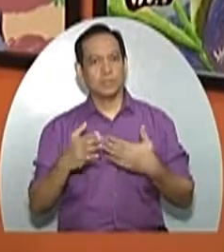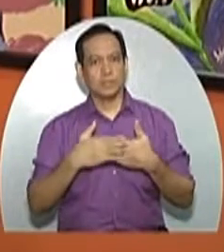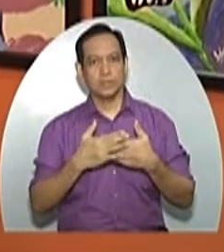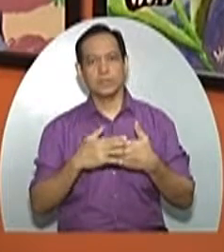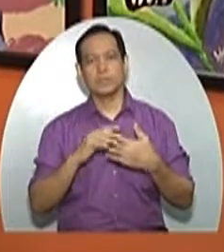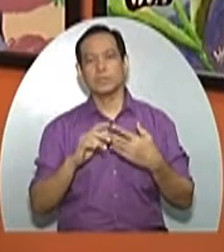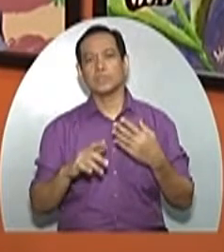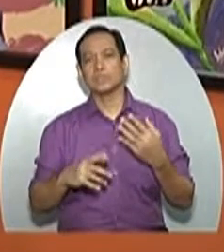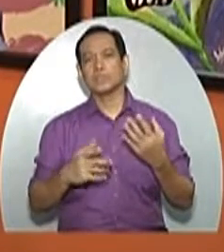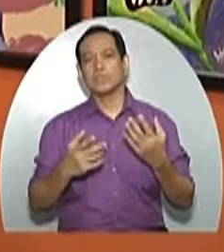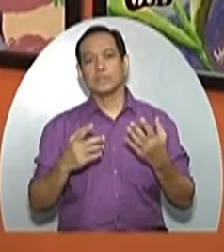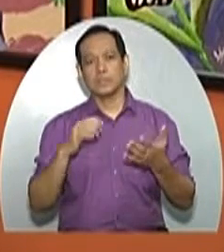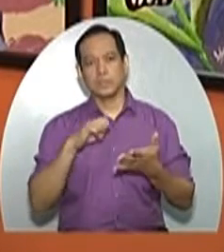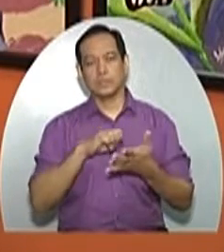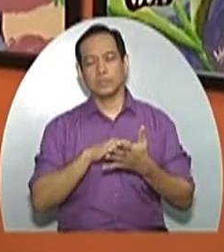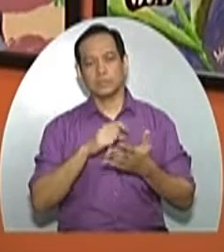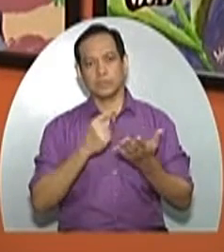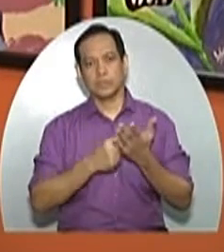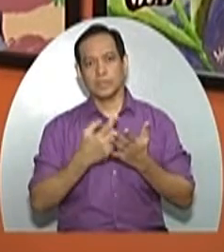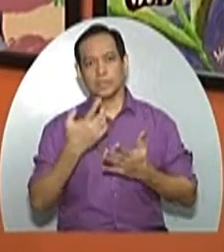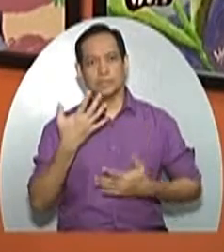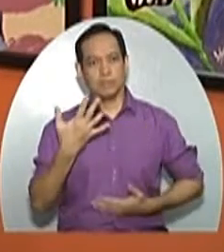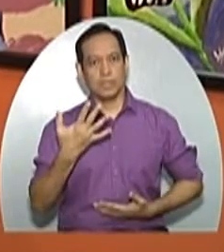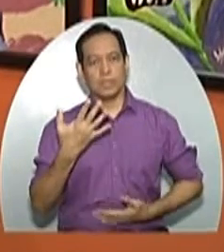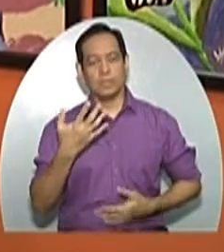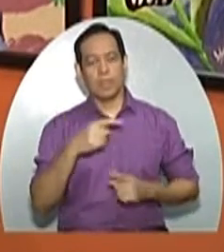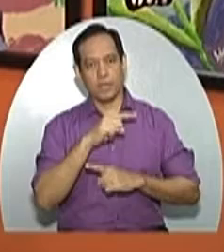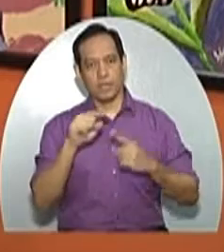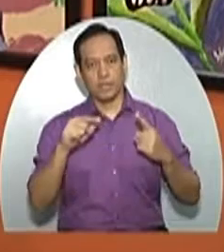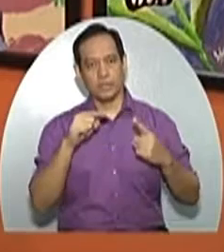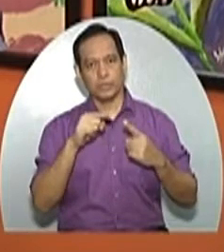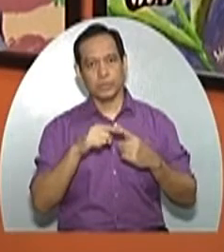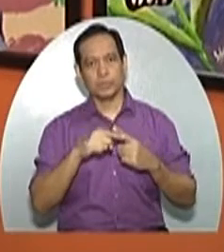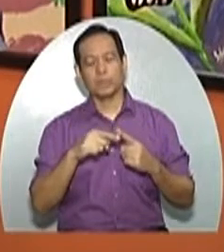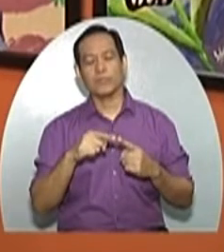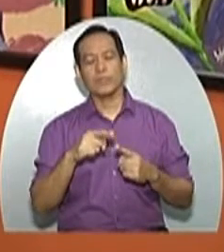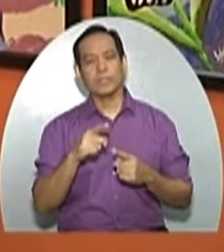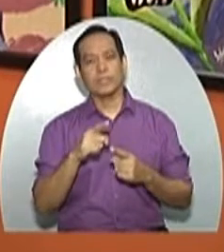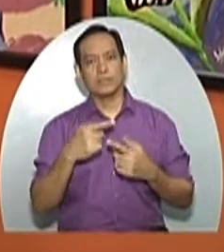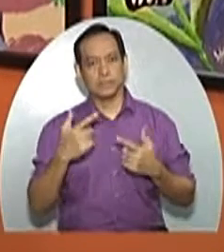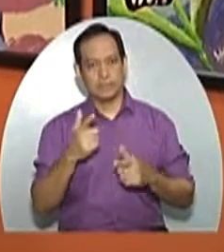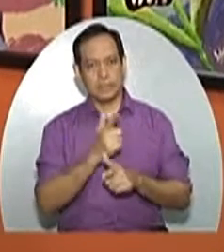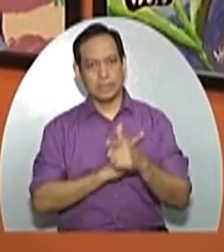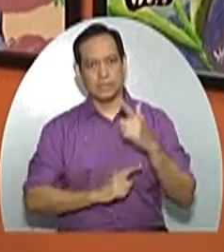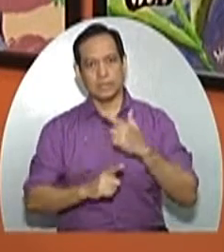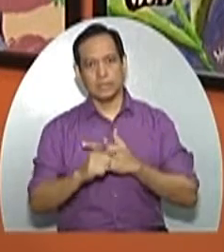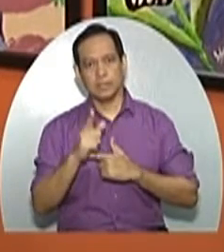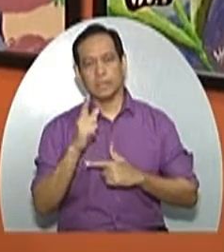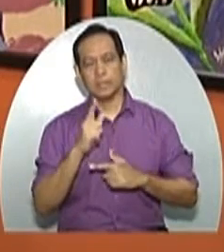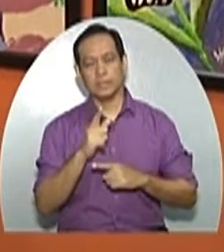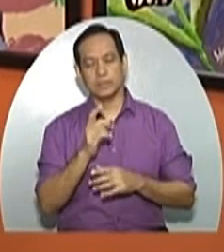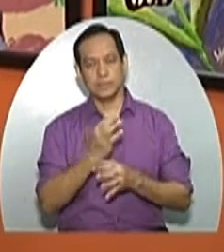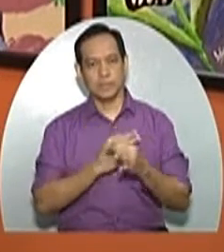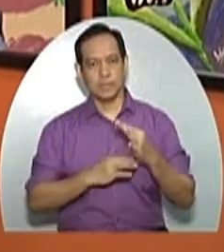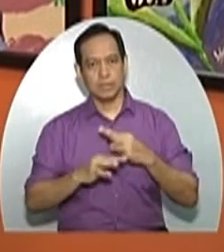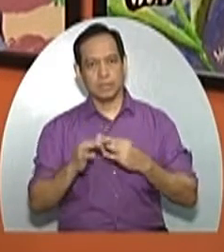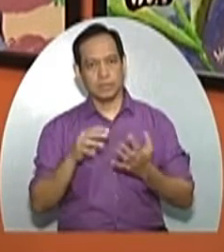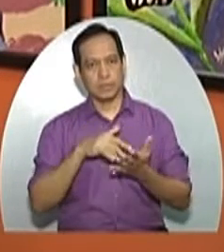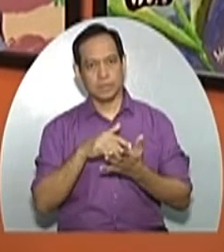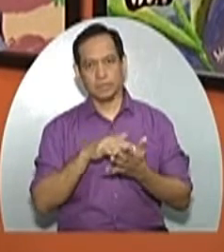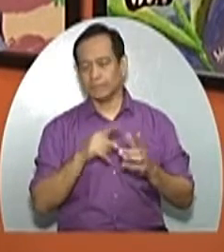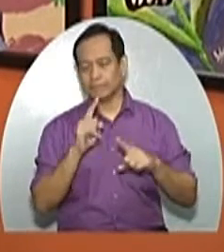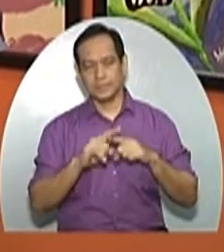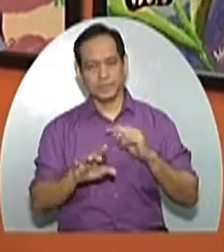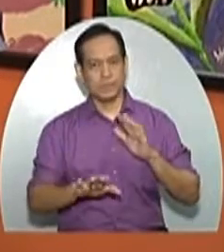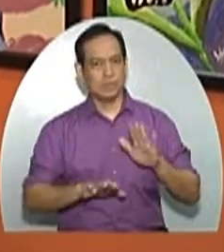grade 5 na magsimulang manghina ang kanyang mga binti at paa. Hindi na siya makalakad ngayon at